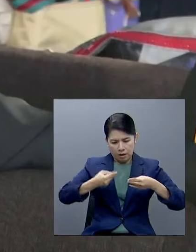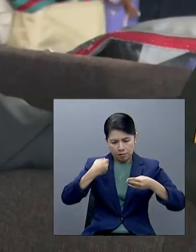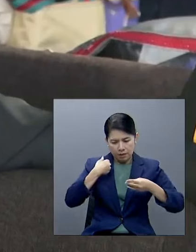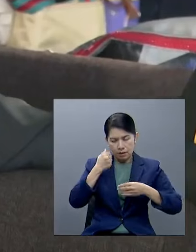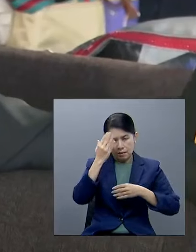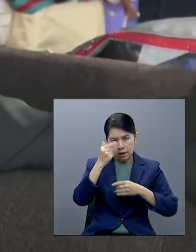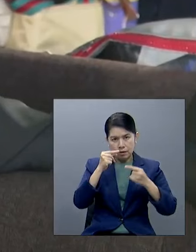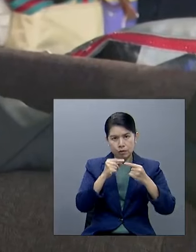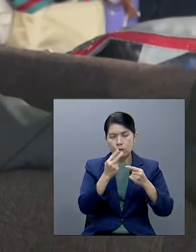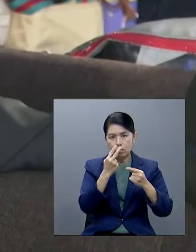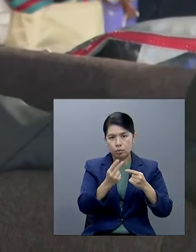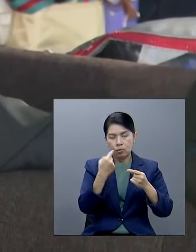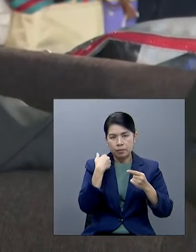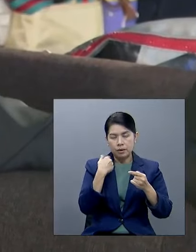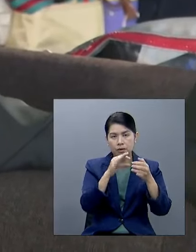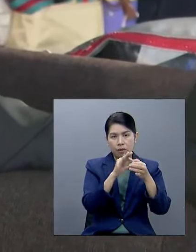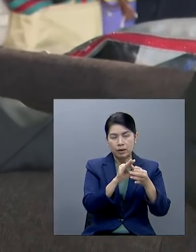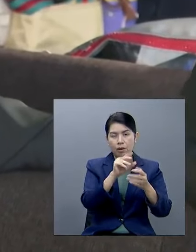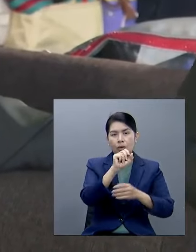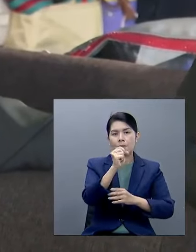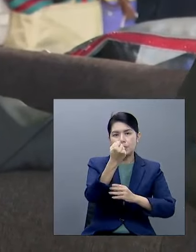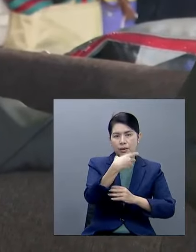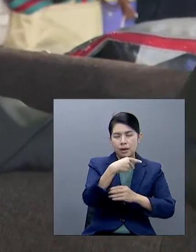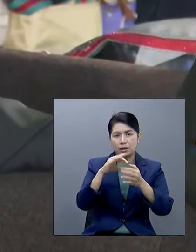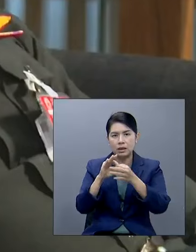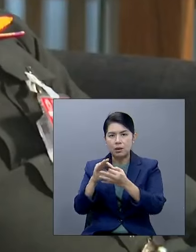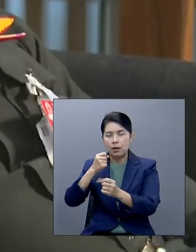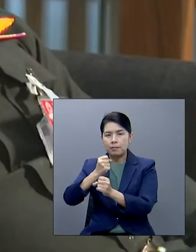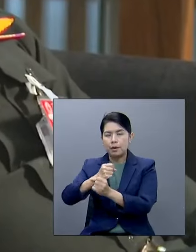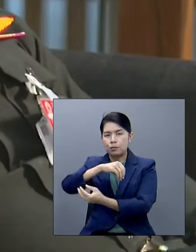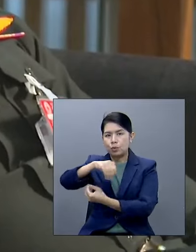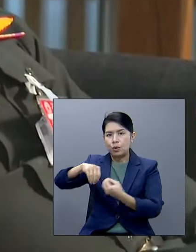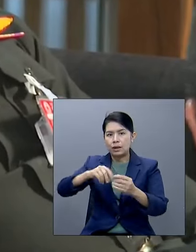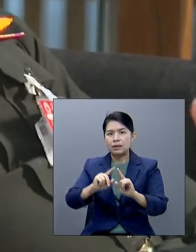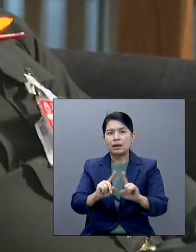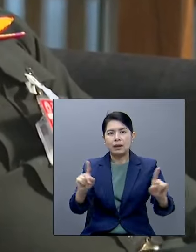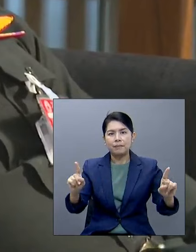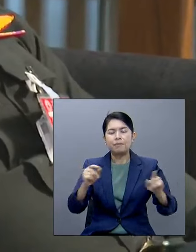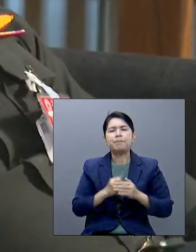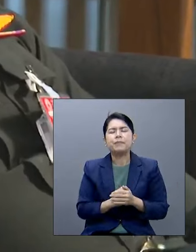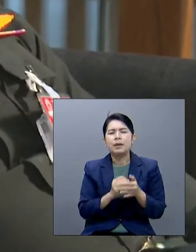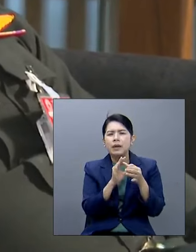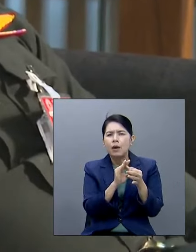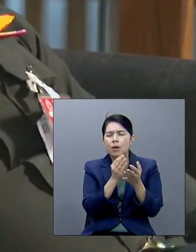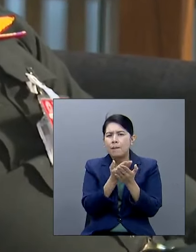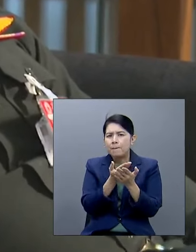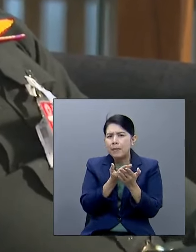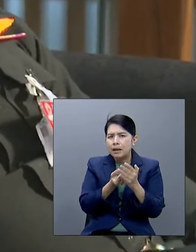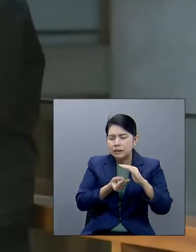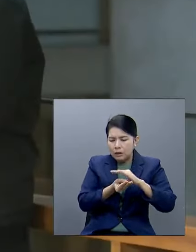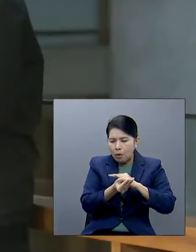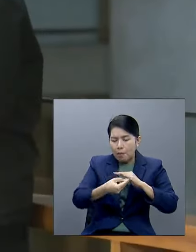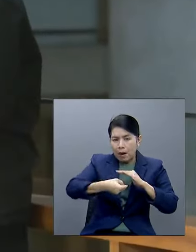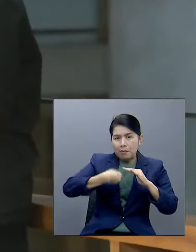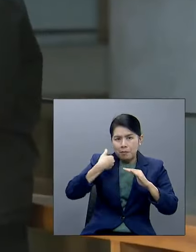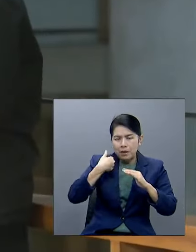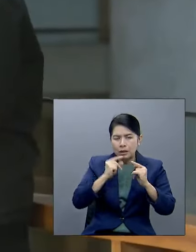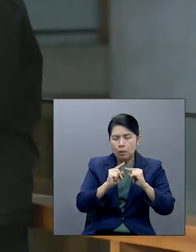แยกกิจการเชิงสวัสดิการกับกิจการเชิงธุรกิจค่ะโดยเฉพาะมีข้อมูลเกี่ยวกับโบนัสที่ยังสงสัยในข้อมูลดังกล่าวค่